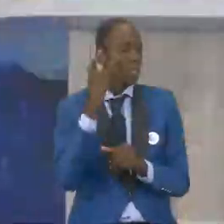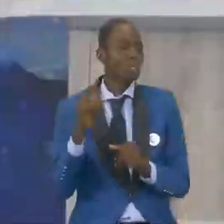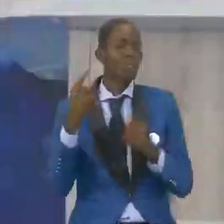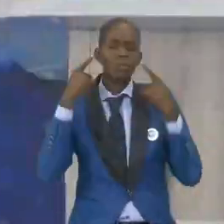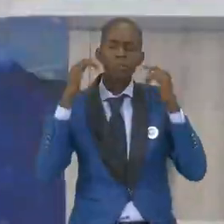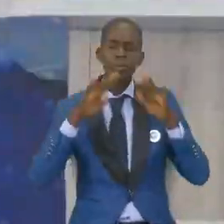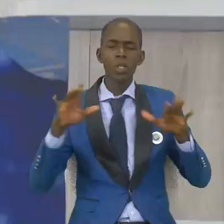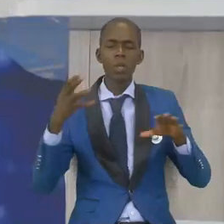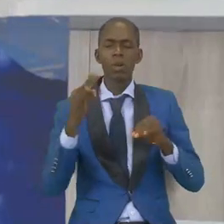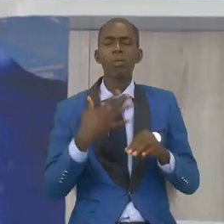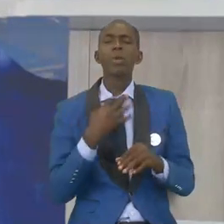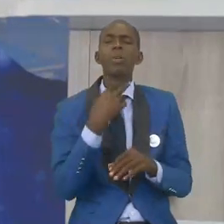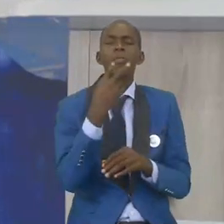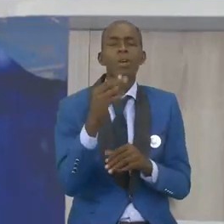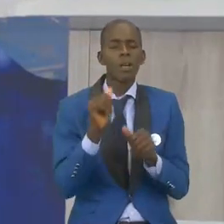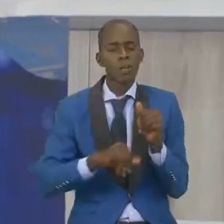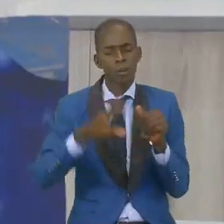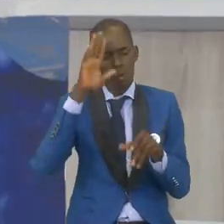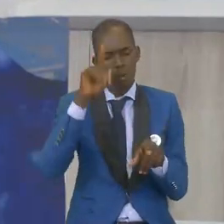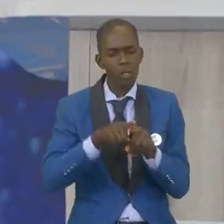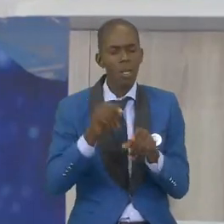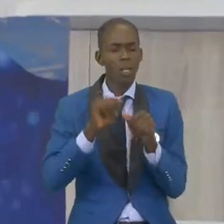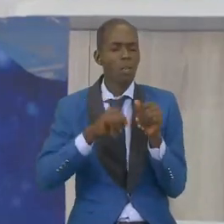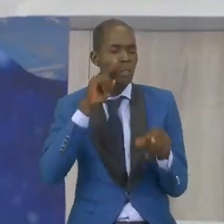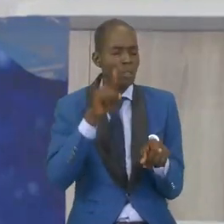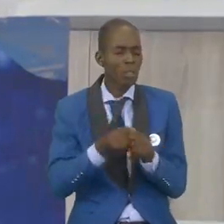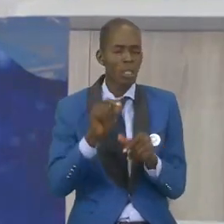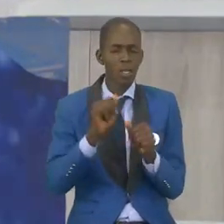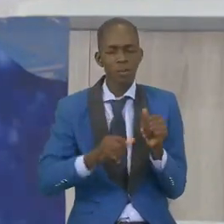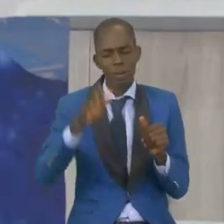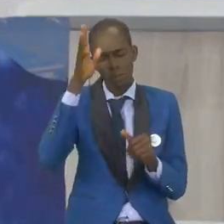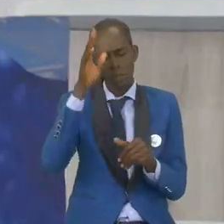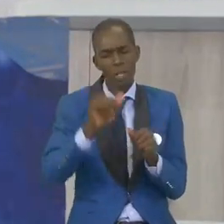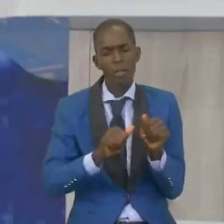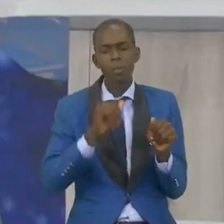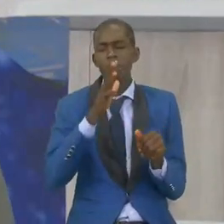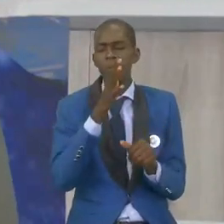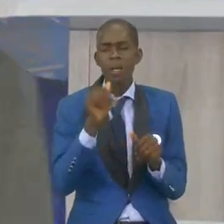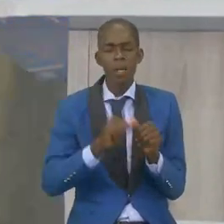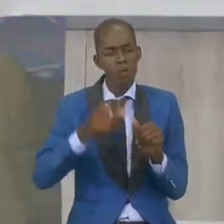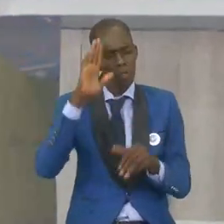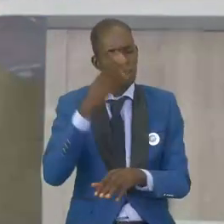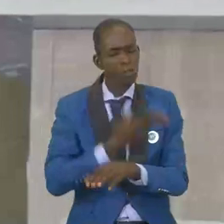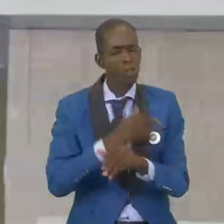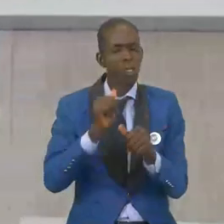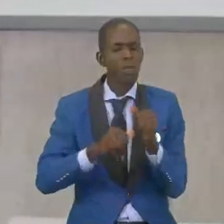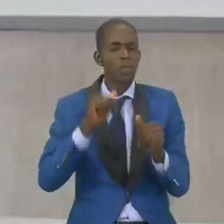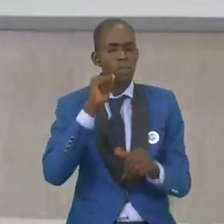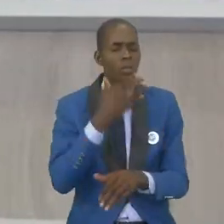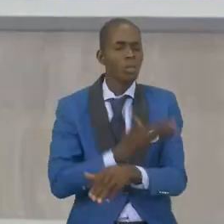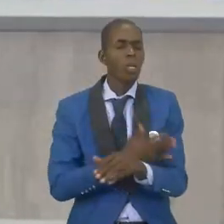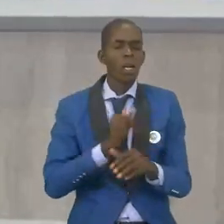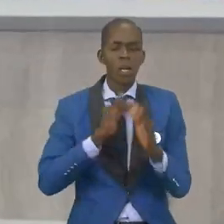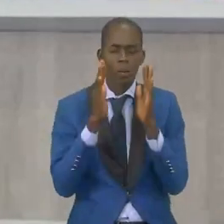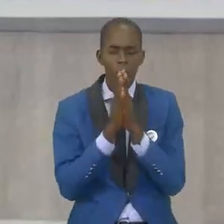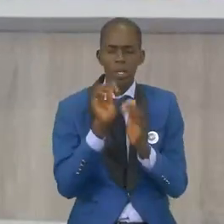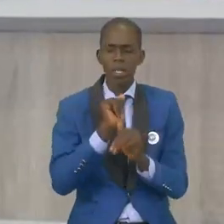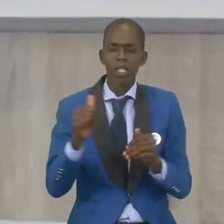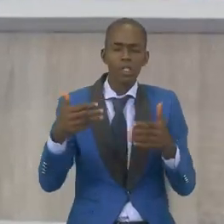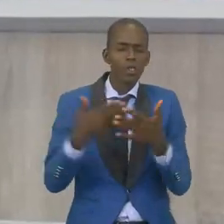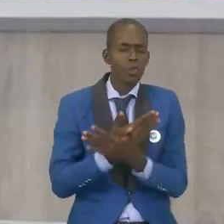Jésus. Seigneur, pour tous ceux qui entendent le son de ma voix, tout frère, toute sœur, tout père, toute mère,